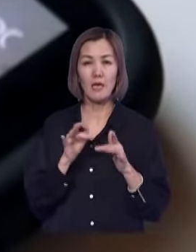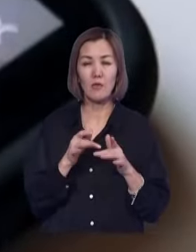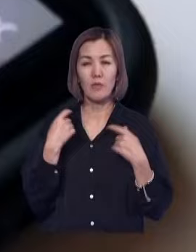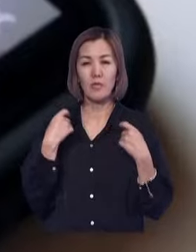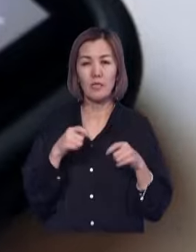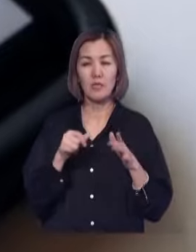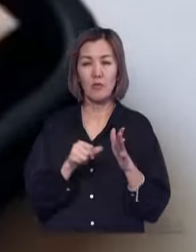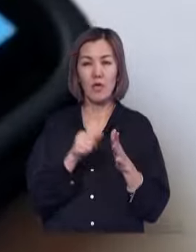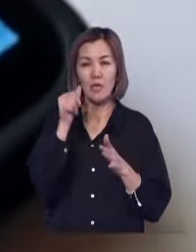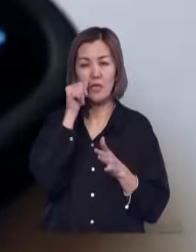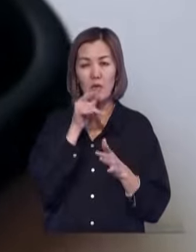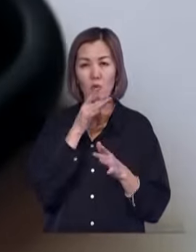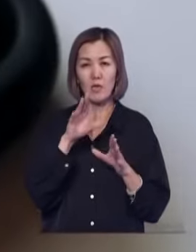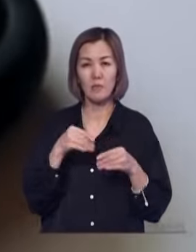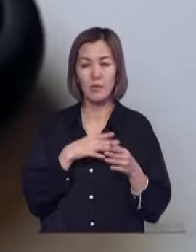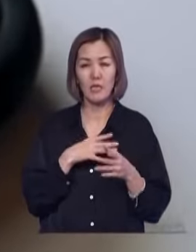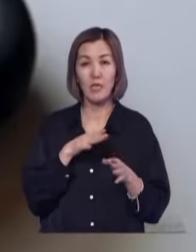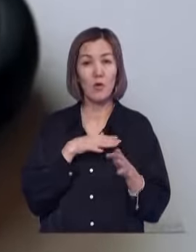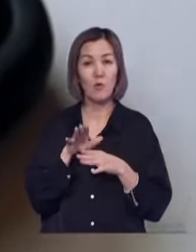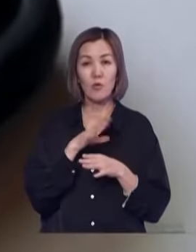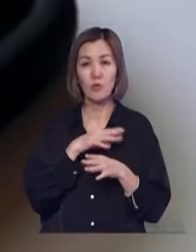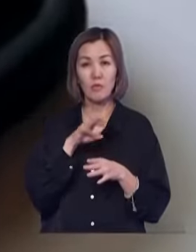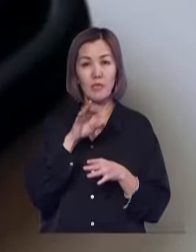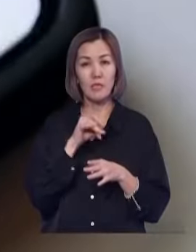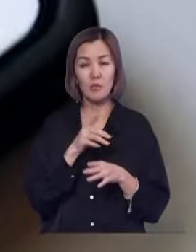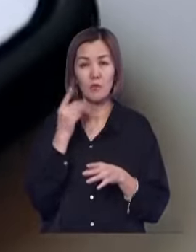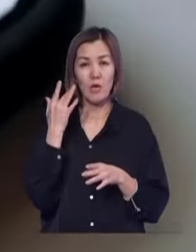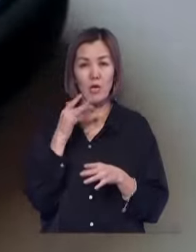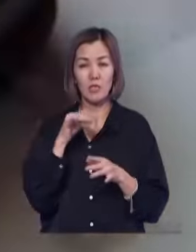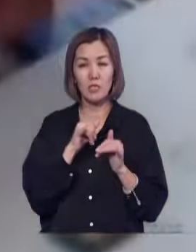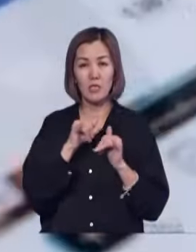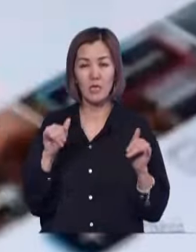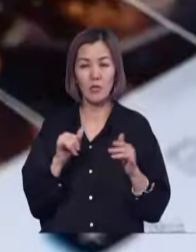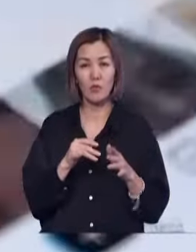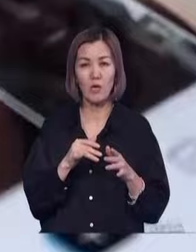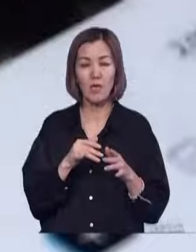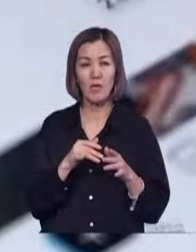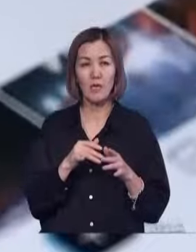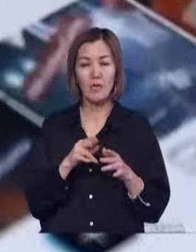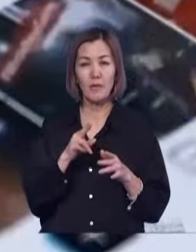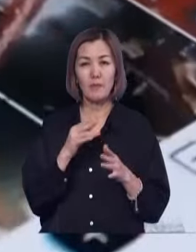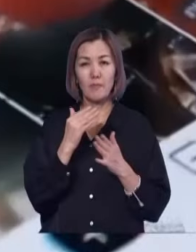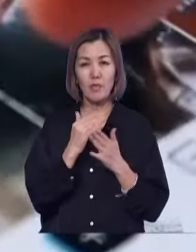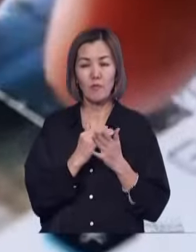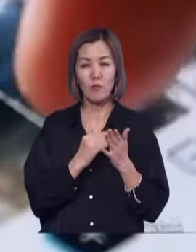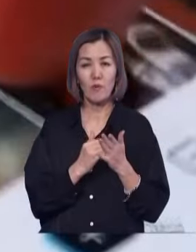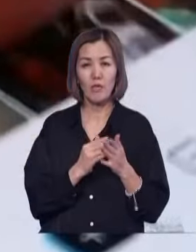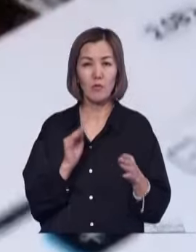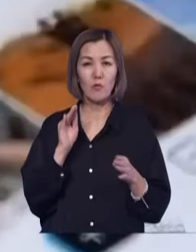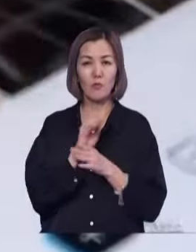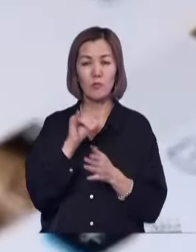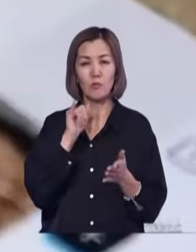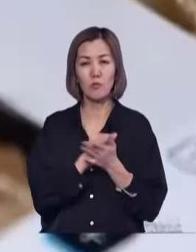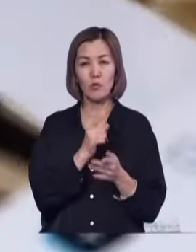сатуға 6 ай уақыт береді. Егер бұл орындалмаса, TikTok-ты АҚШ-та таратуға, соның ішінде желілік платформаларда тиісті қосымшаны